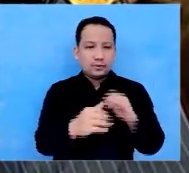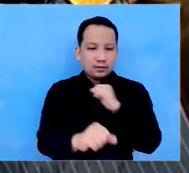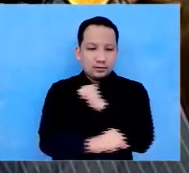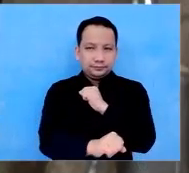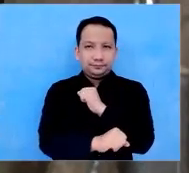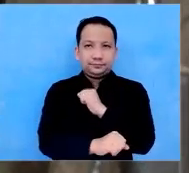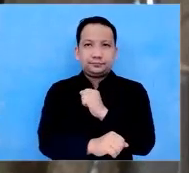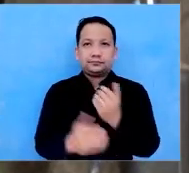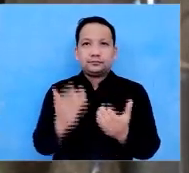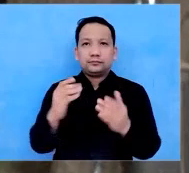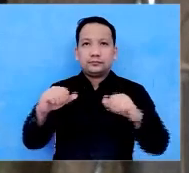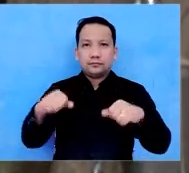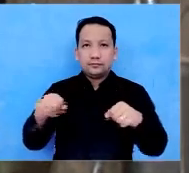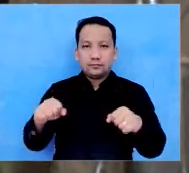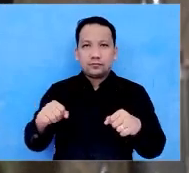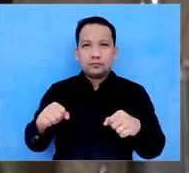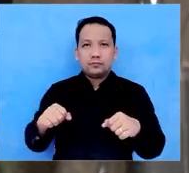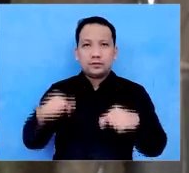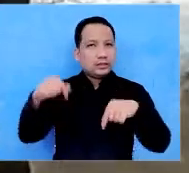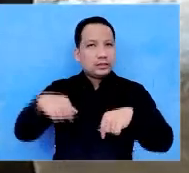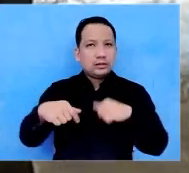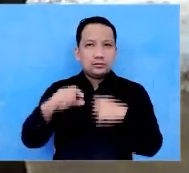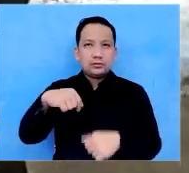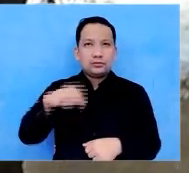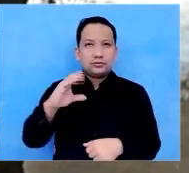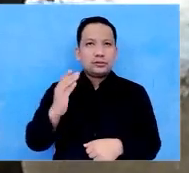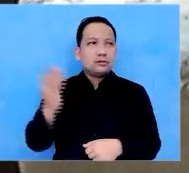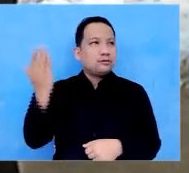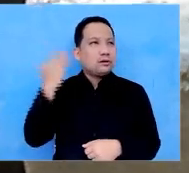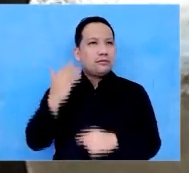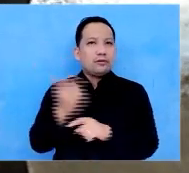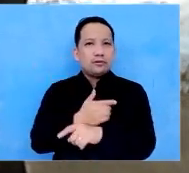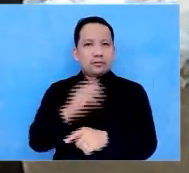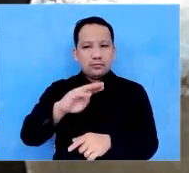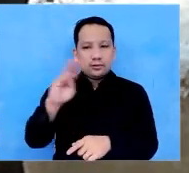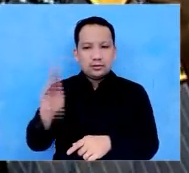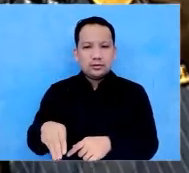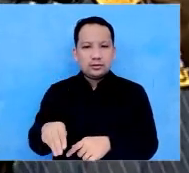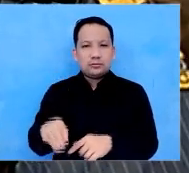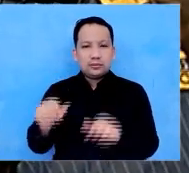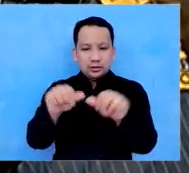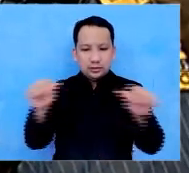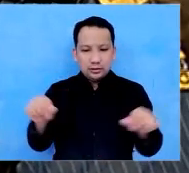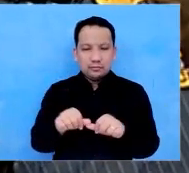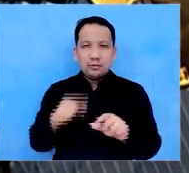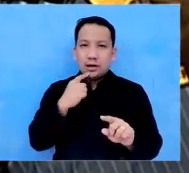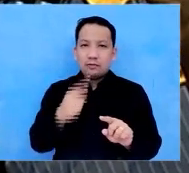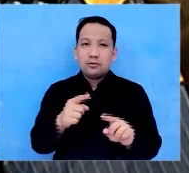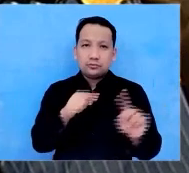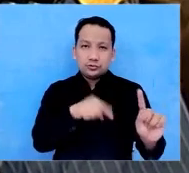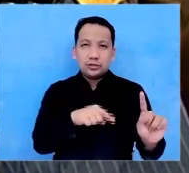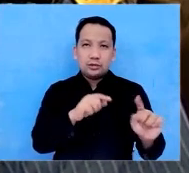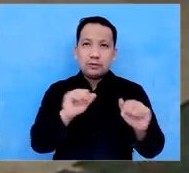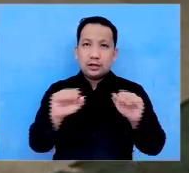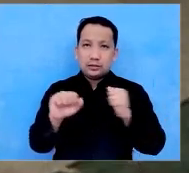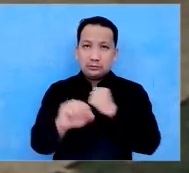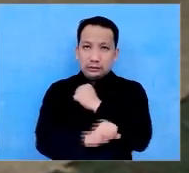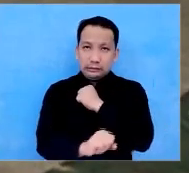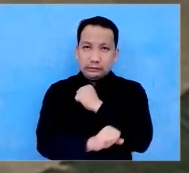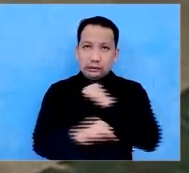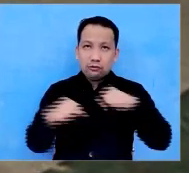ng mga motor. Hindi lang po dito sa Quezon City, meron din po sa Manila area. Sila po yung mga nagnanakaw ng mga